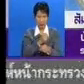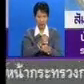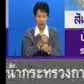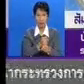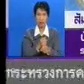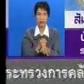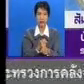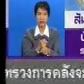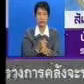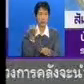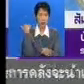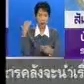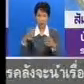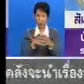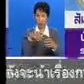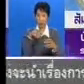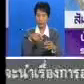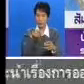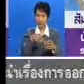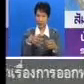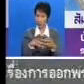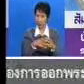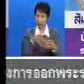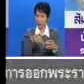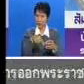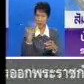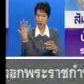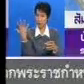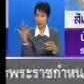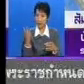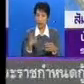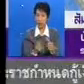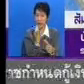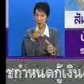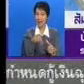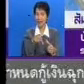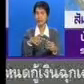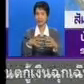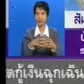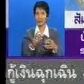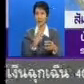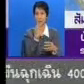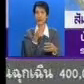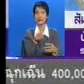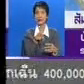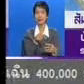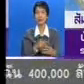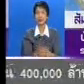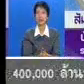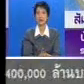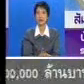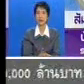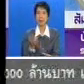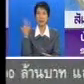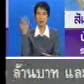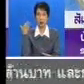านี้ไม่มีชุดเฉพาะกิจลักษณะนี้มาก่อนเป็นครั้งแรกตามกฎหมายที่มีการตั้งขึ้นมาถูกต้องไหมคะ ชุดเฉพาะกิจชุดนี้นะคะเราเคยทำงานป